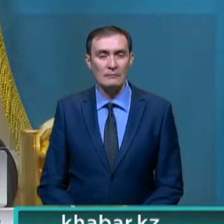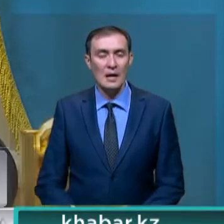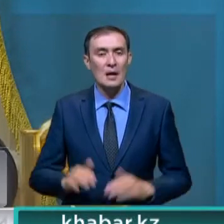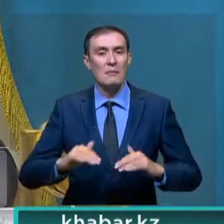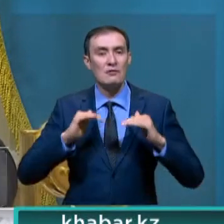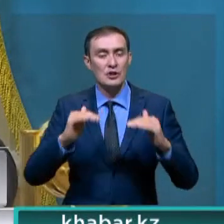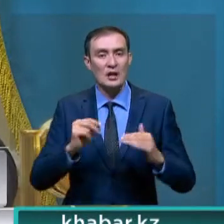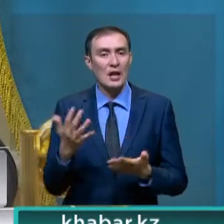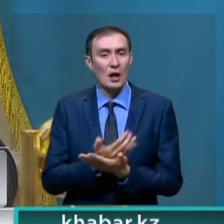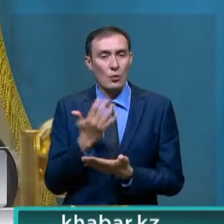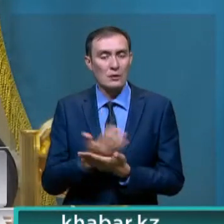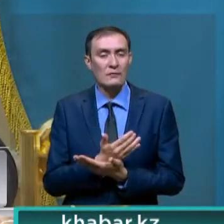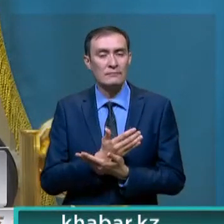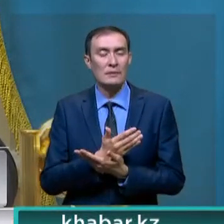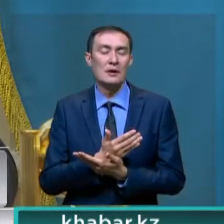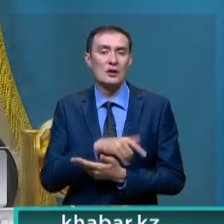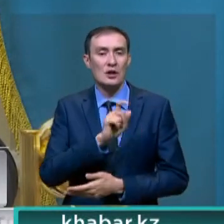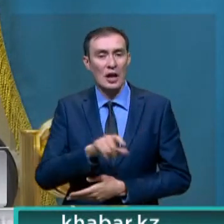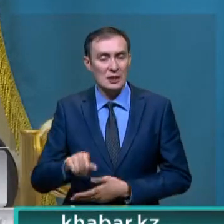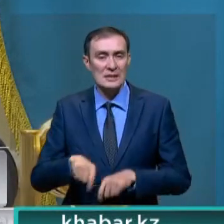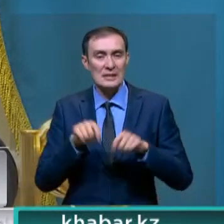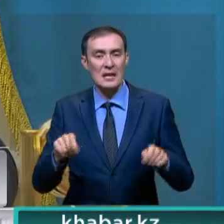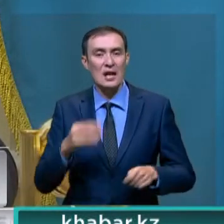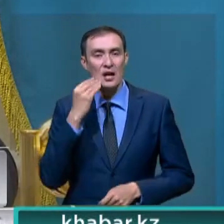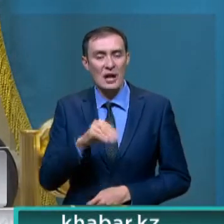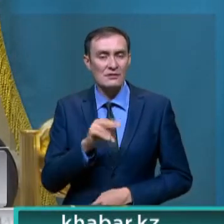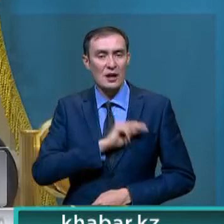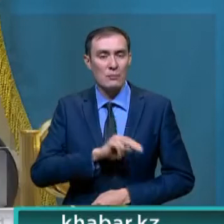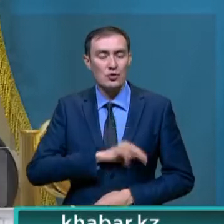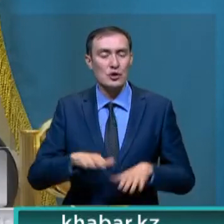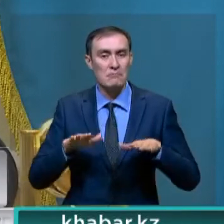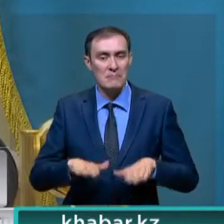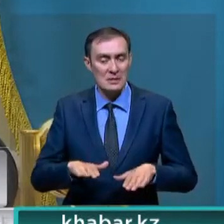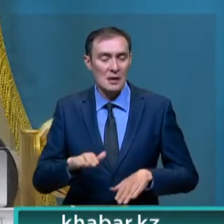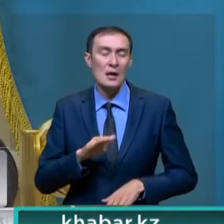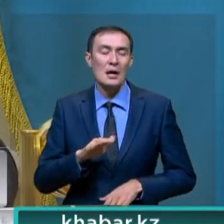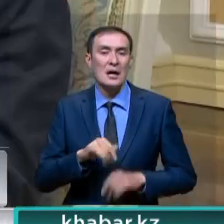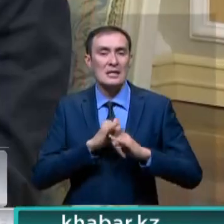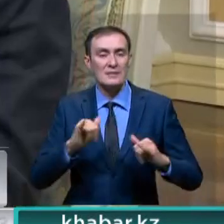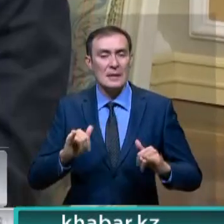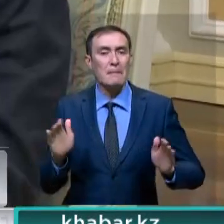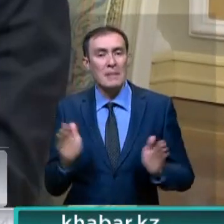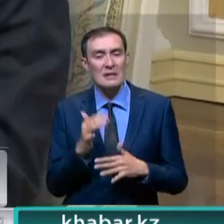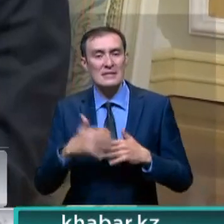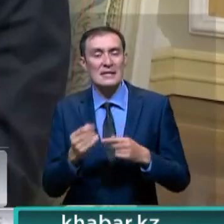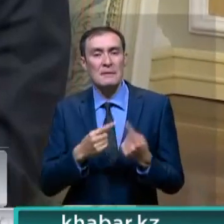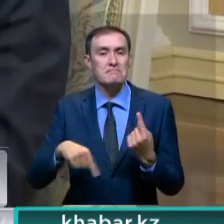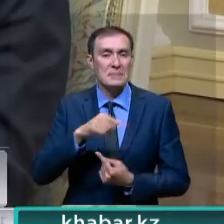Повышение реальных доходов граждан, создание качественных рабочих мест, развитие малого и среднего